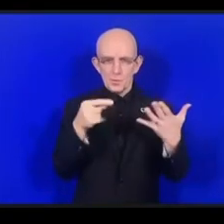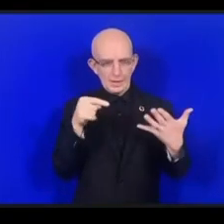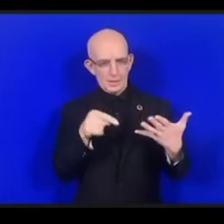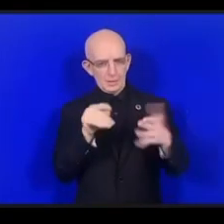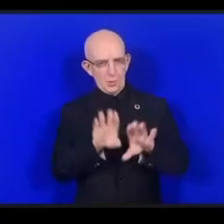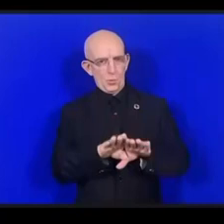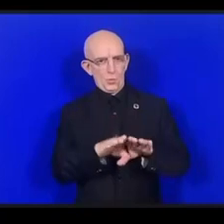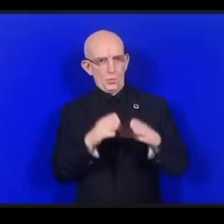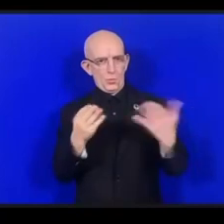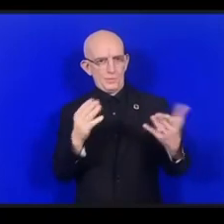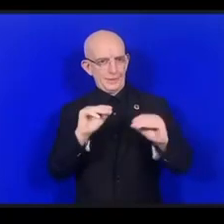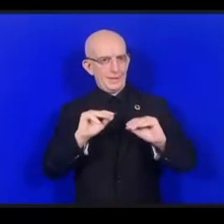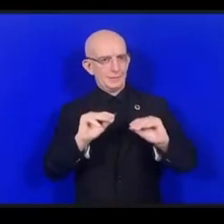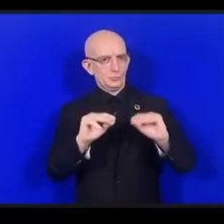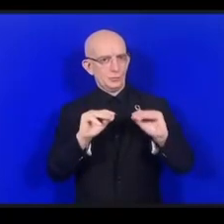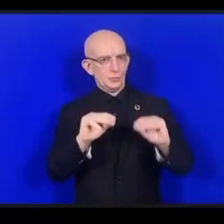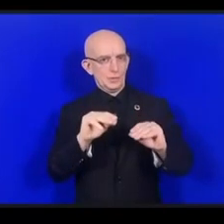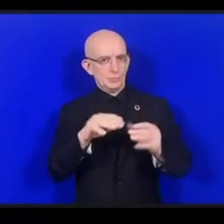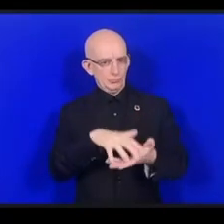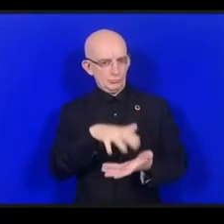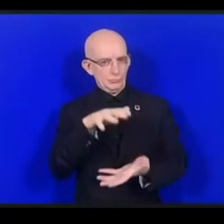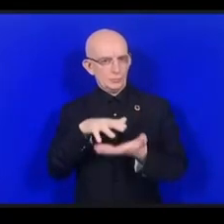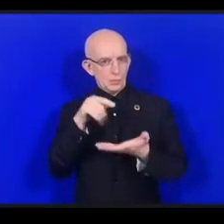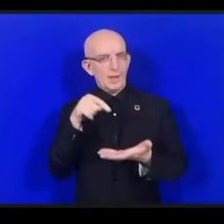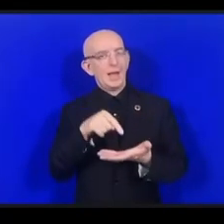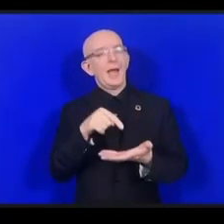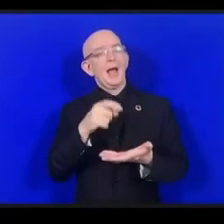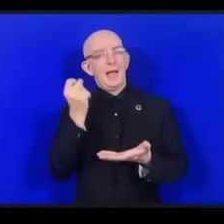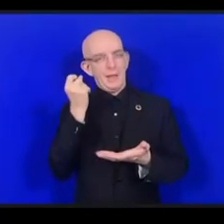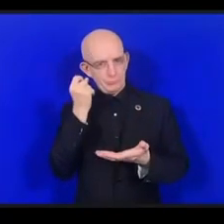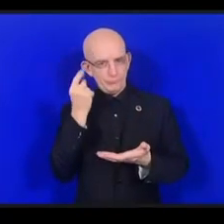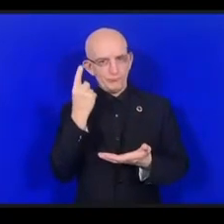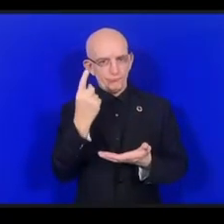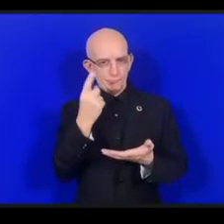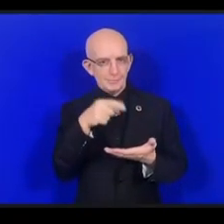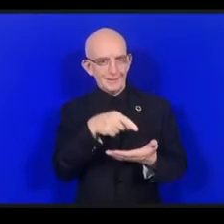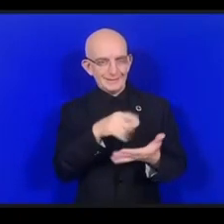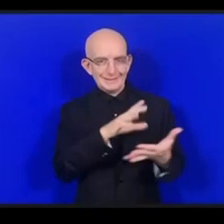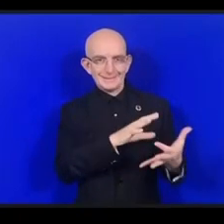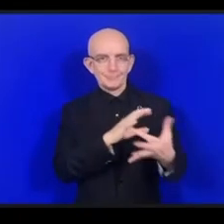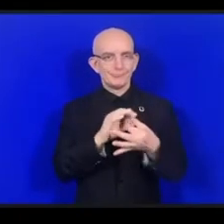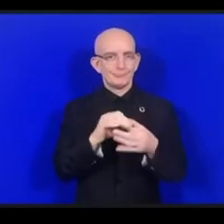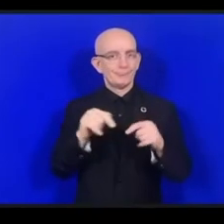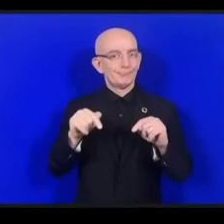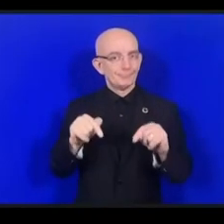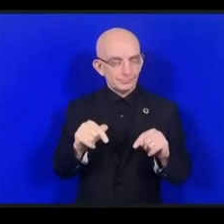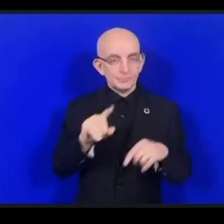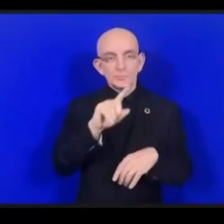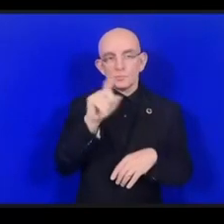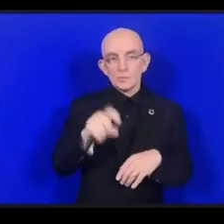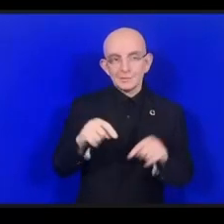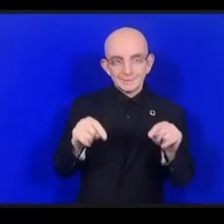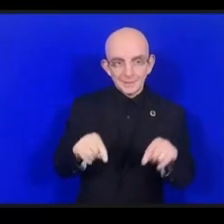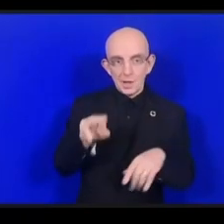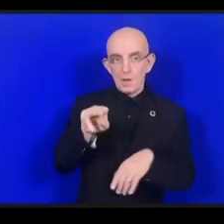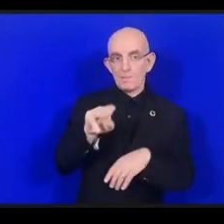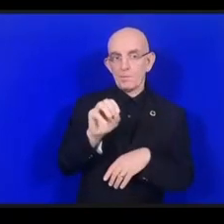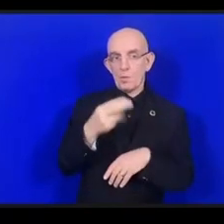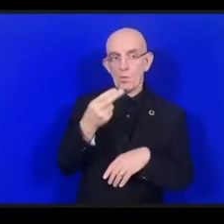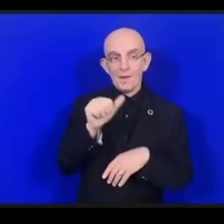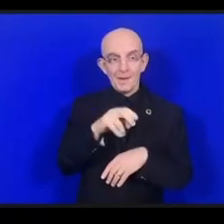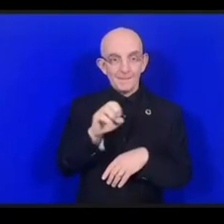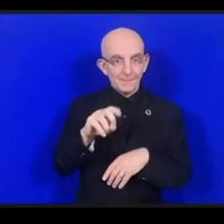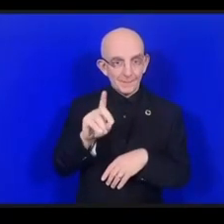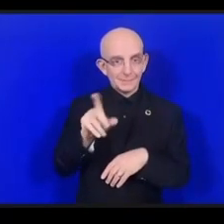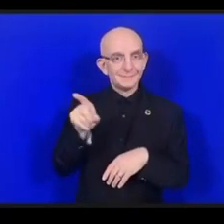性。现在想请 Mohammed Chbir 发言，他是代表